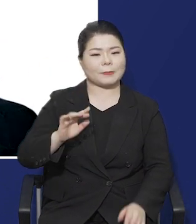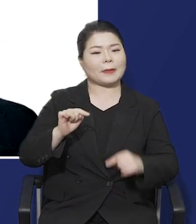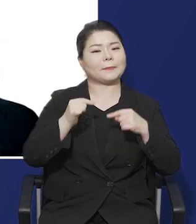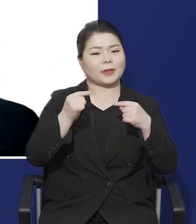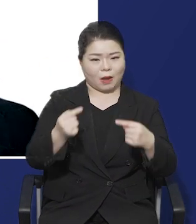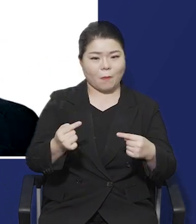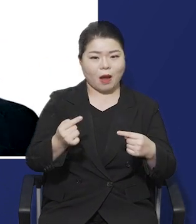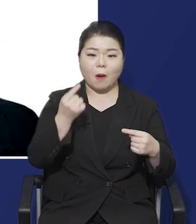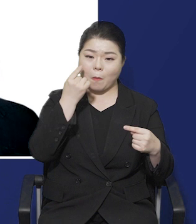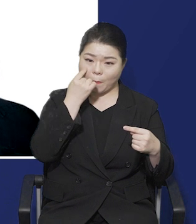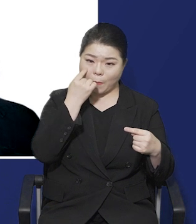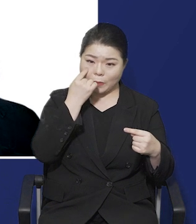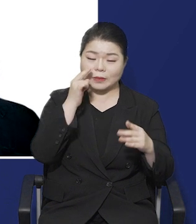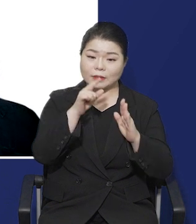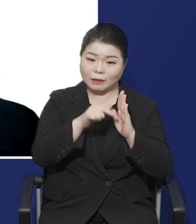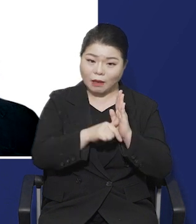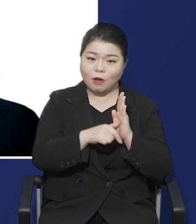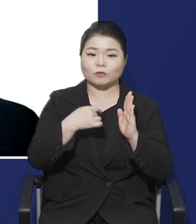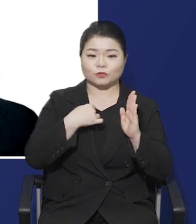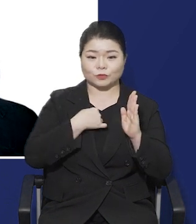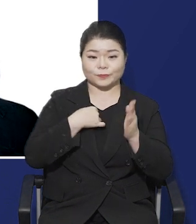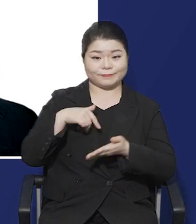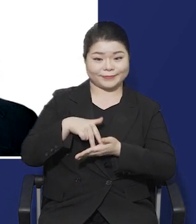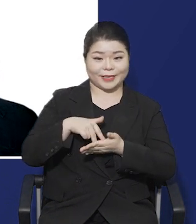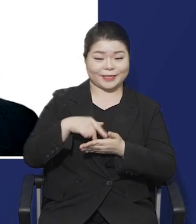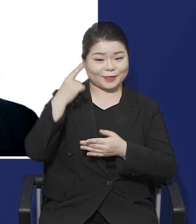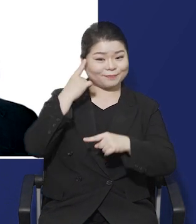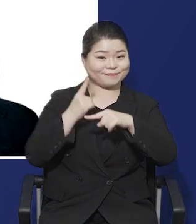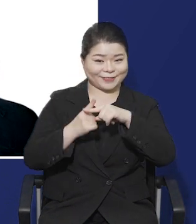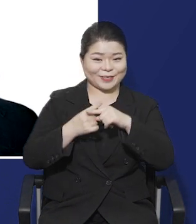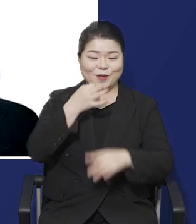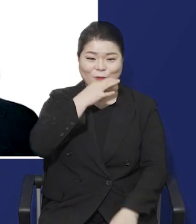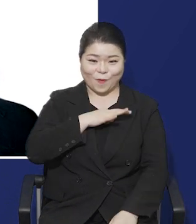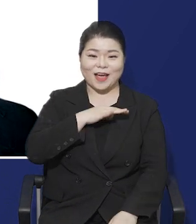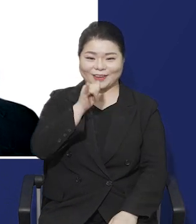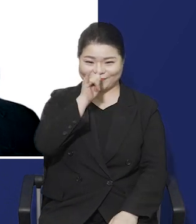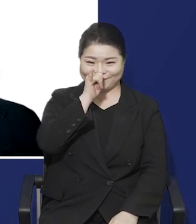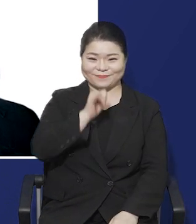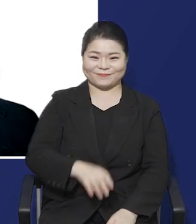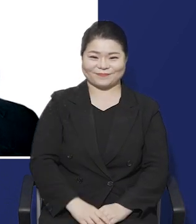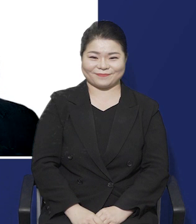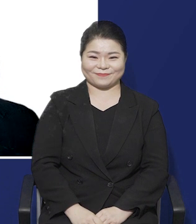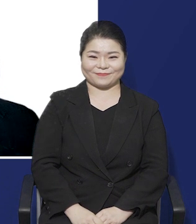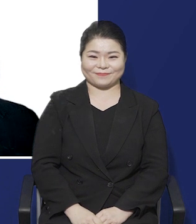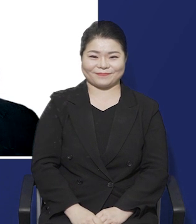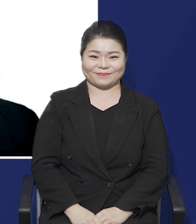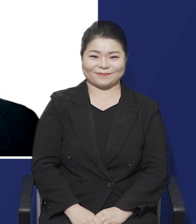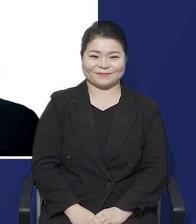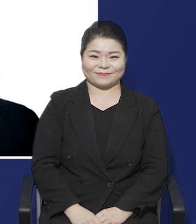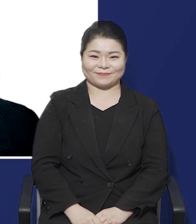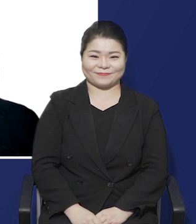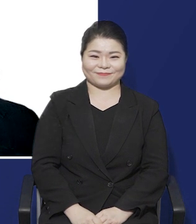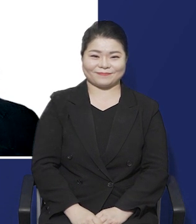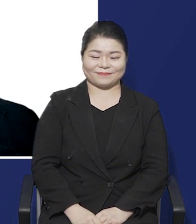참여하는데 아무래도 어, 긍정적인 효과를 볼 수 있는 좋은 툴이 되겠습니다.